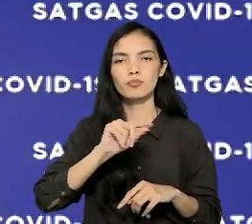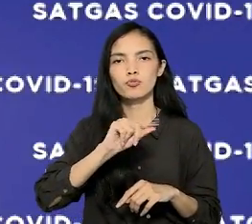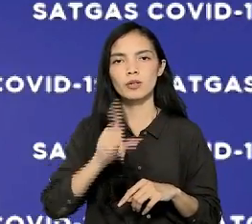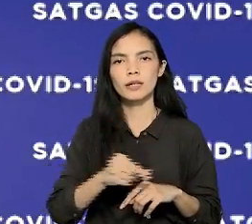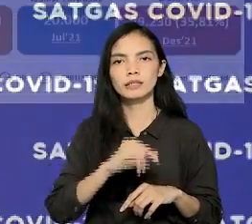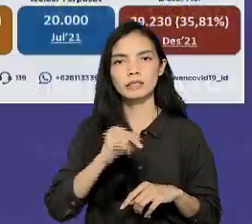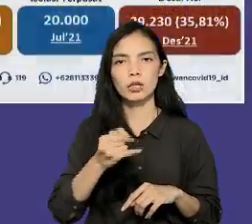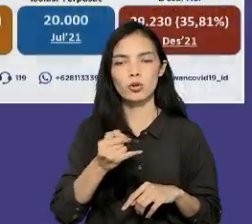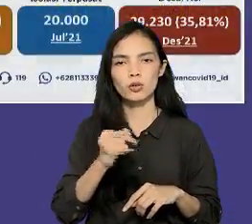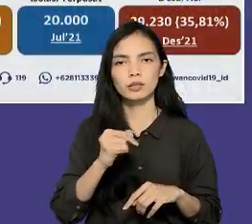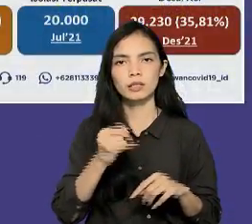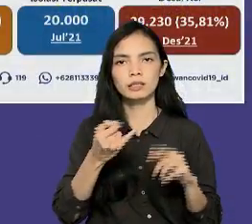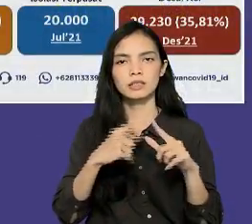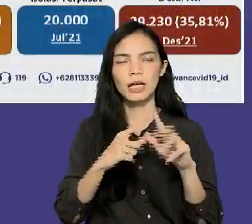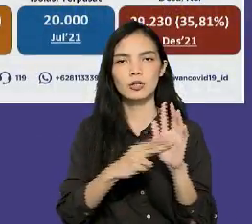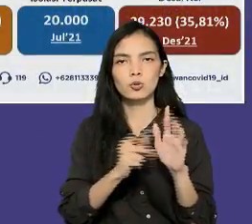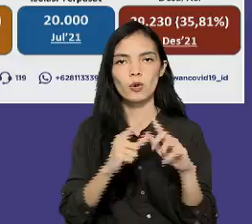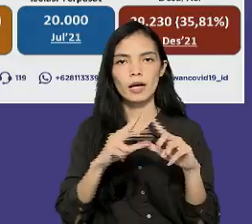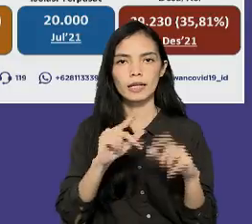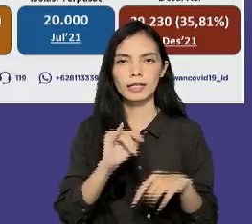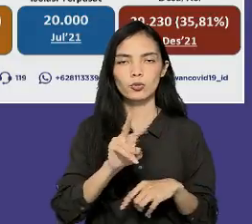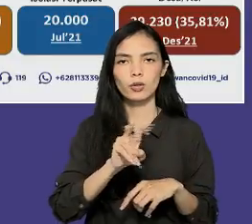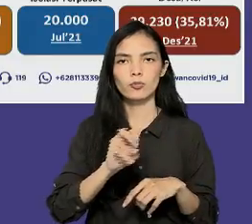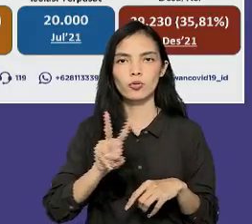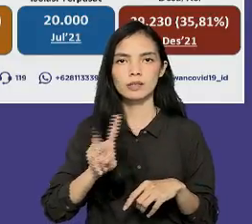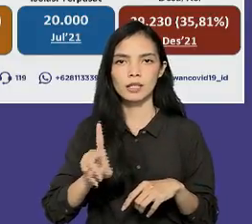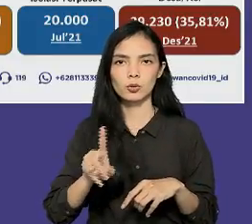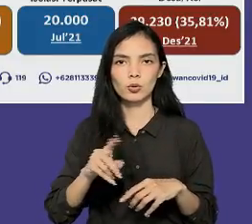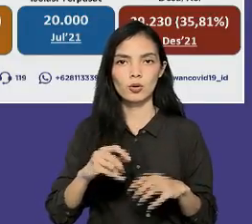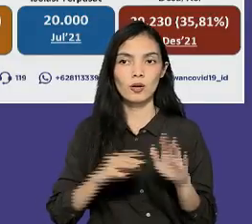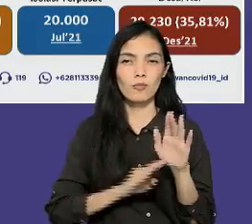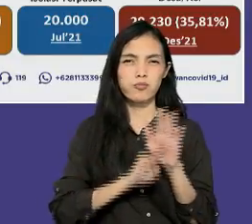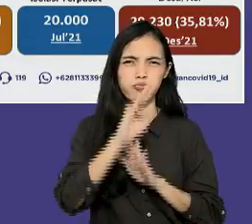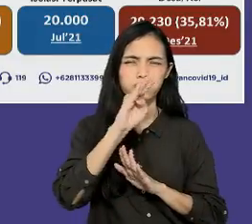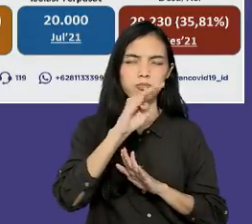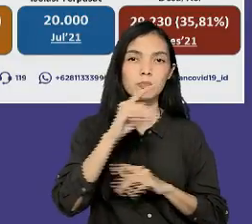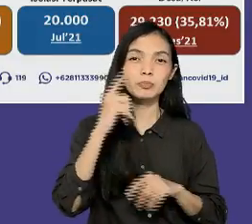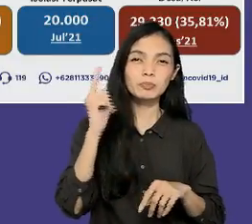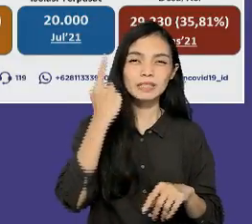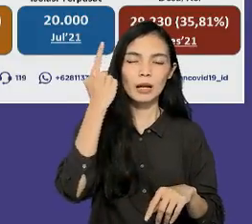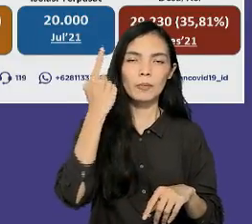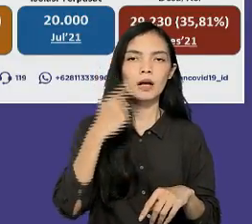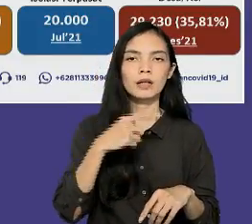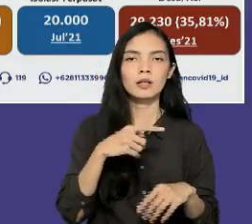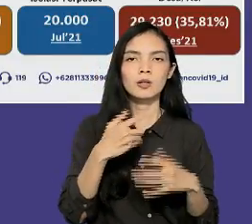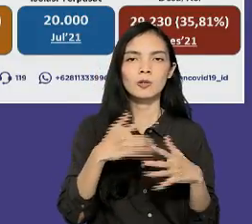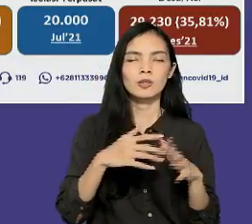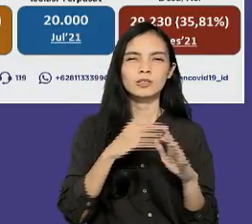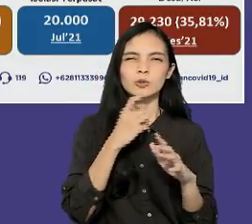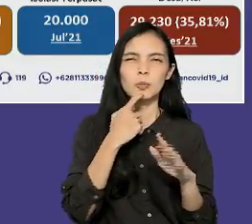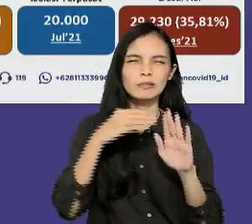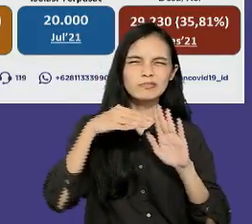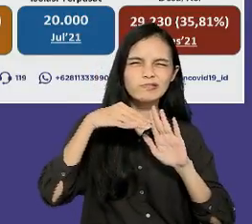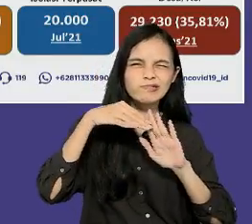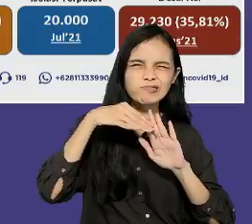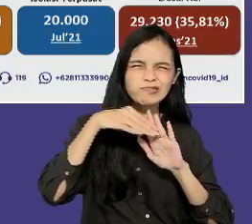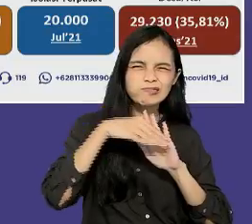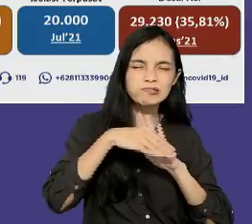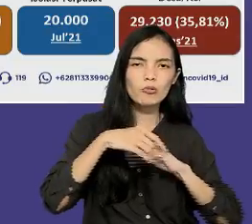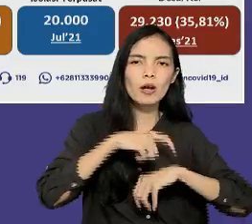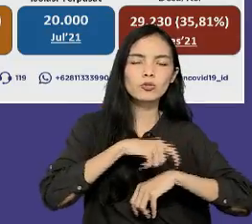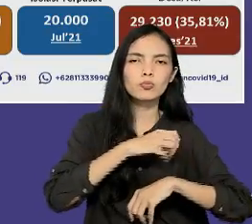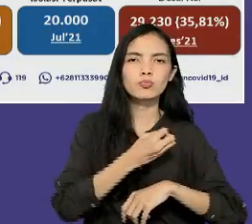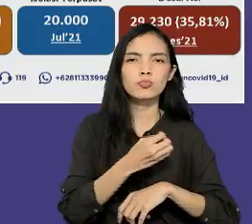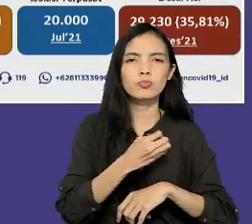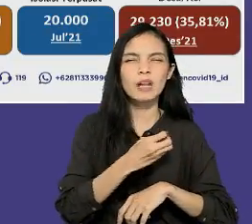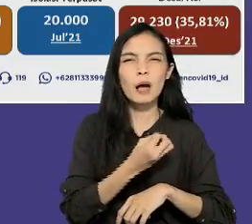2021. Lonjakan kasus pertama ini berhasil diturunkan selama 15 minggu berturut-turut,